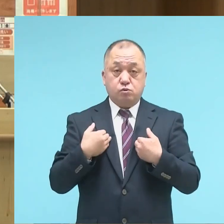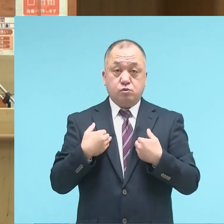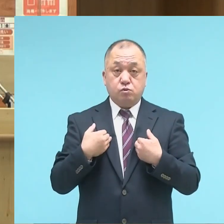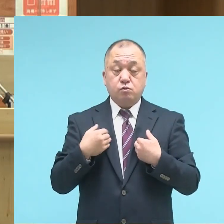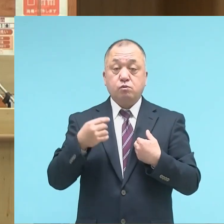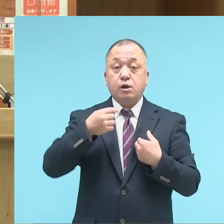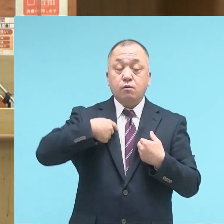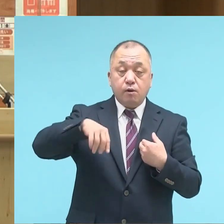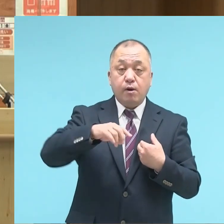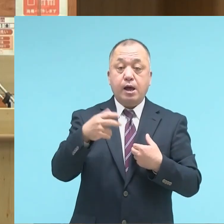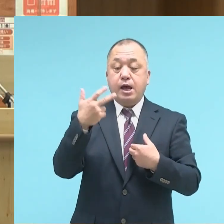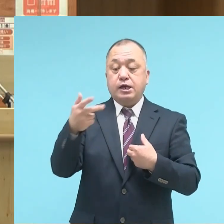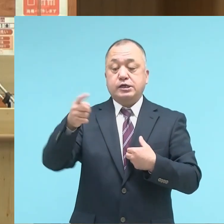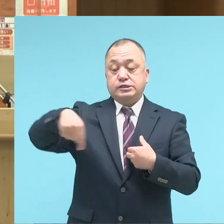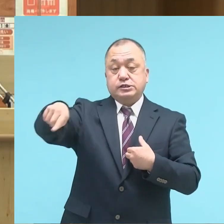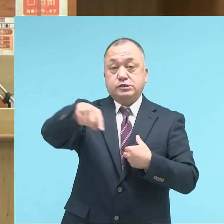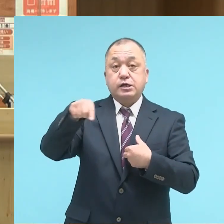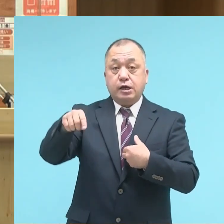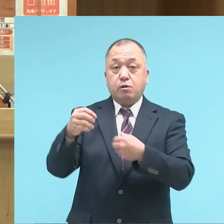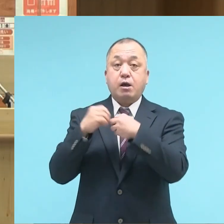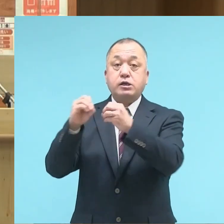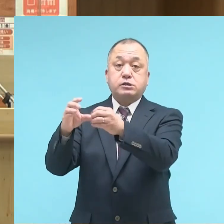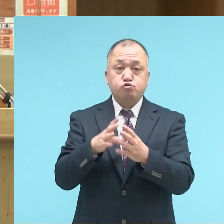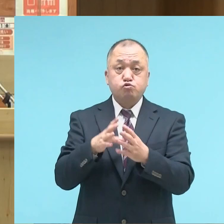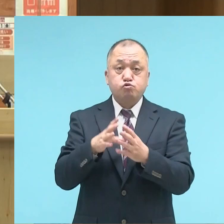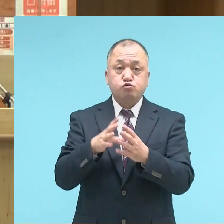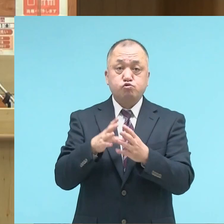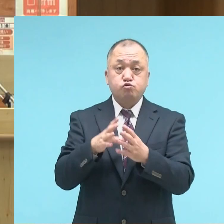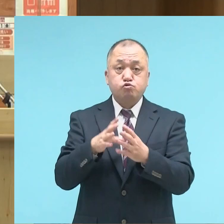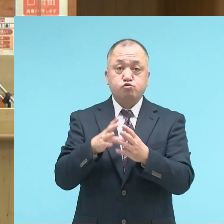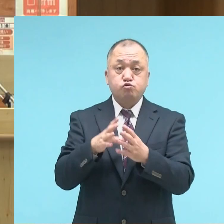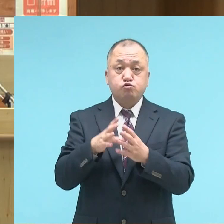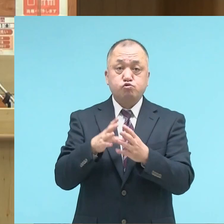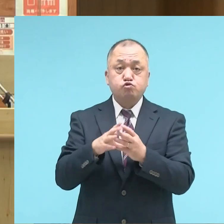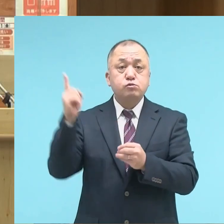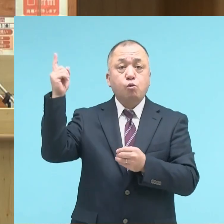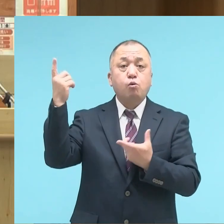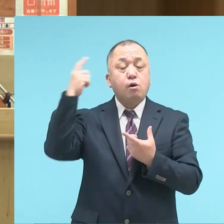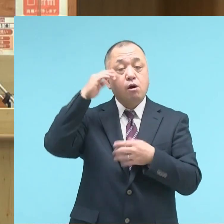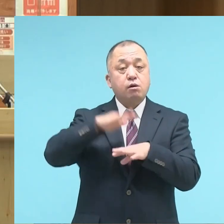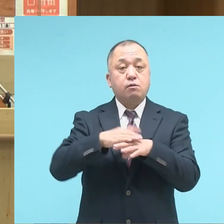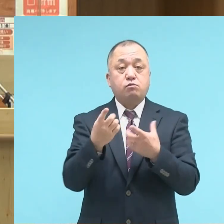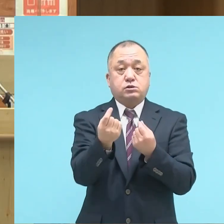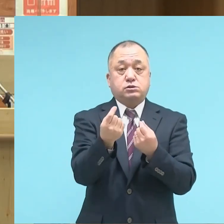がっているという認識ではないというふうに国としても認識しているというふうに思います。